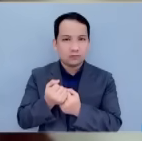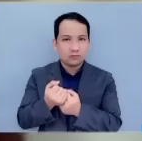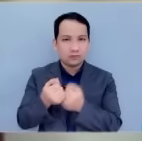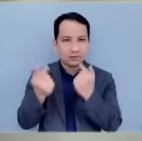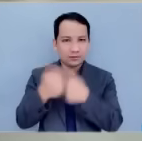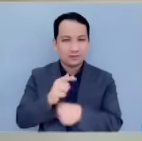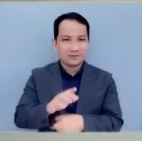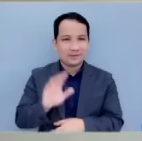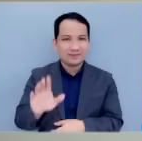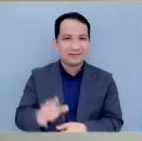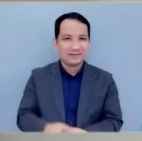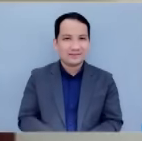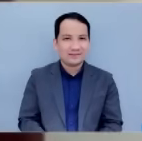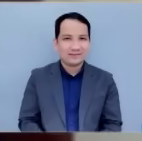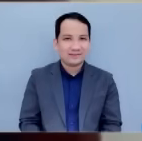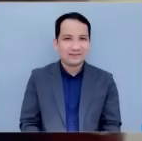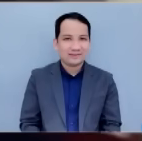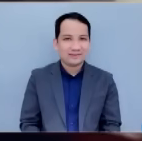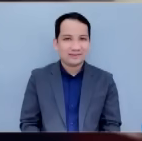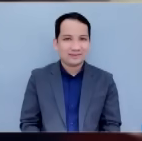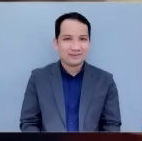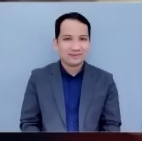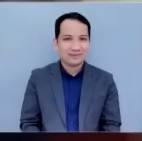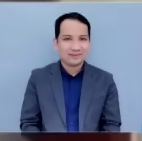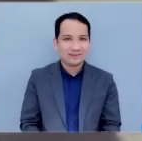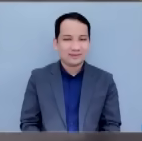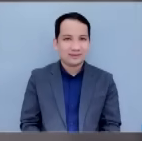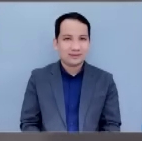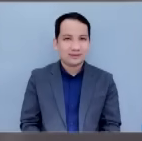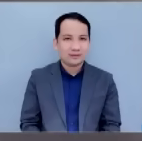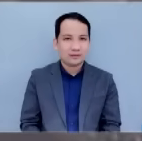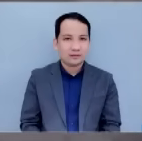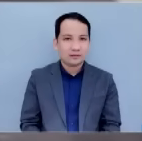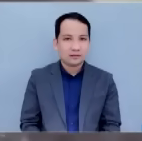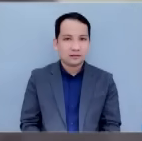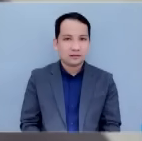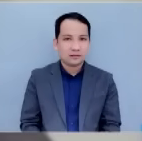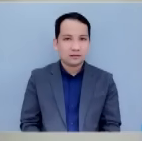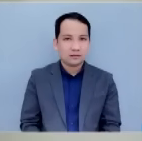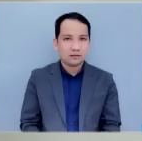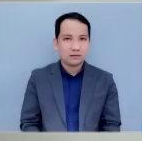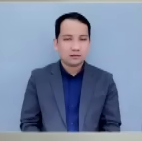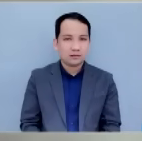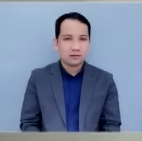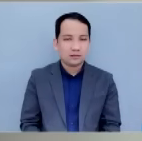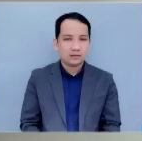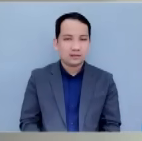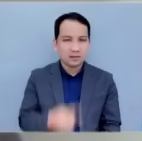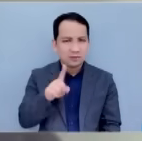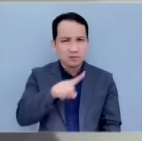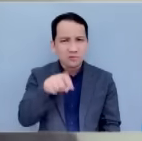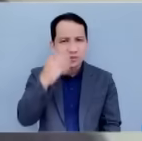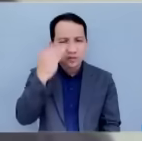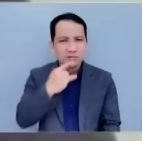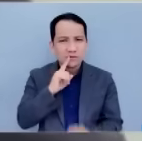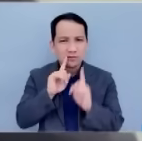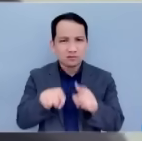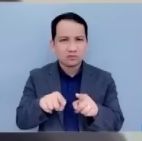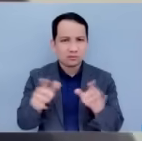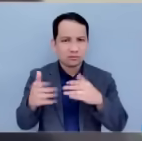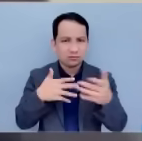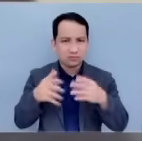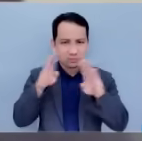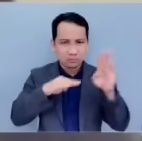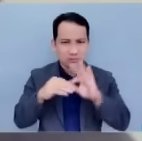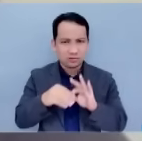Oy, but sir, ba't sir ba't tigay masagot? Sir, may magagano pa mo. Sir, ba't tigay masagot, sir? Kung supportive niyo si SP. Wala problema kay